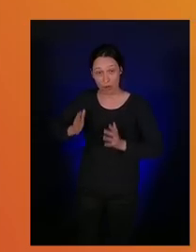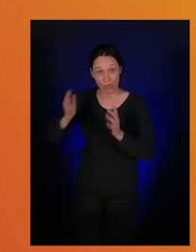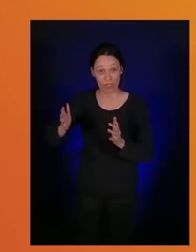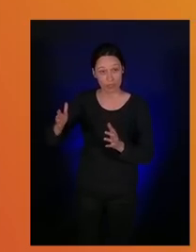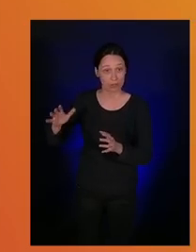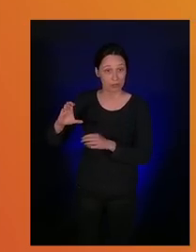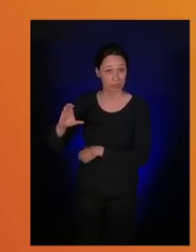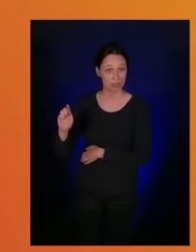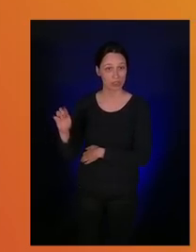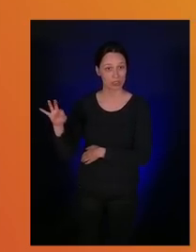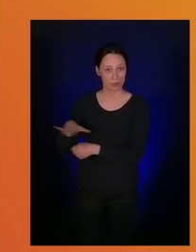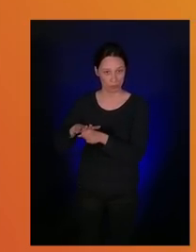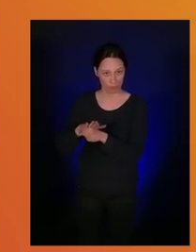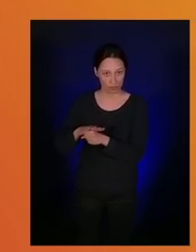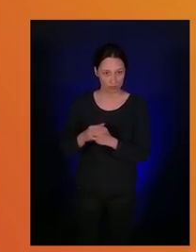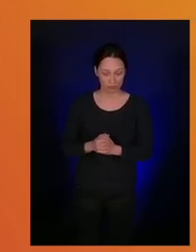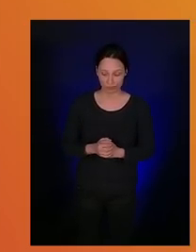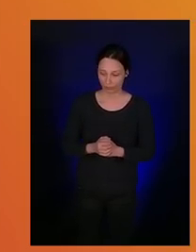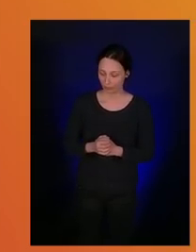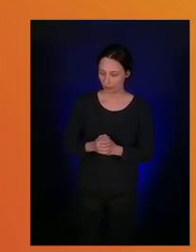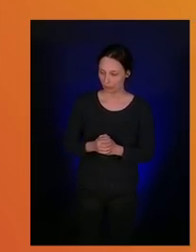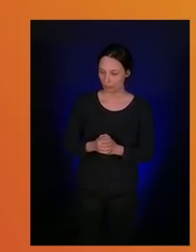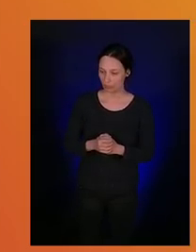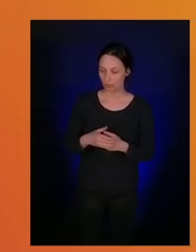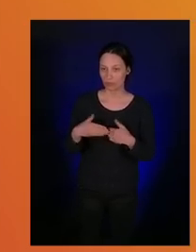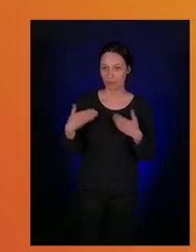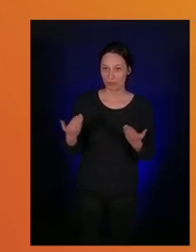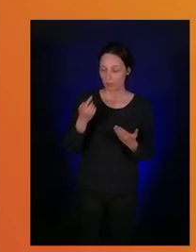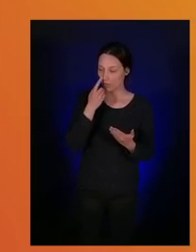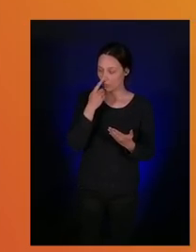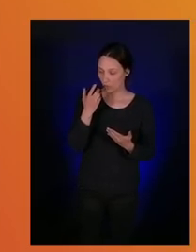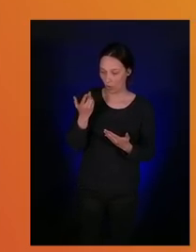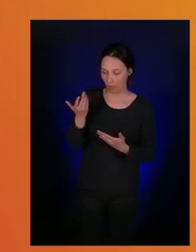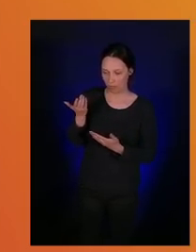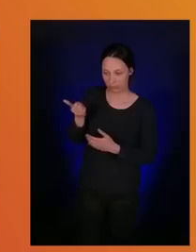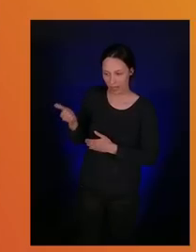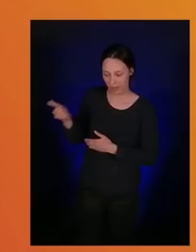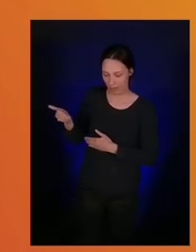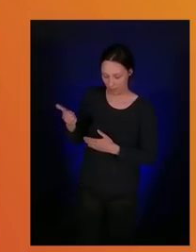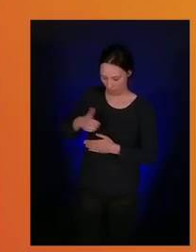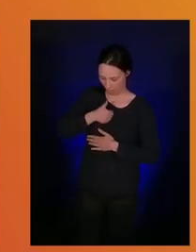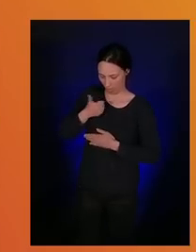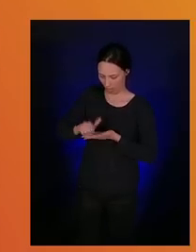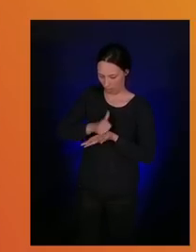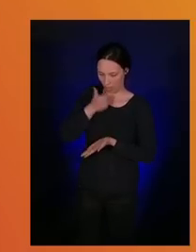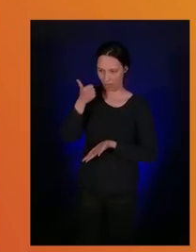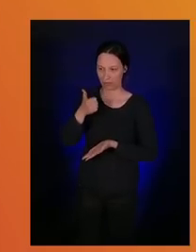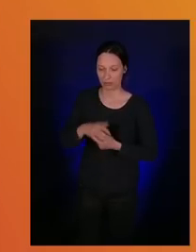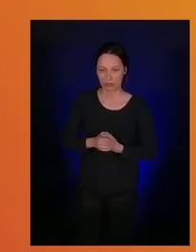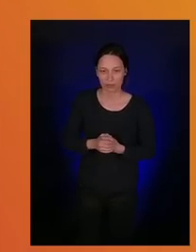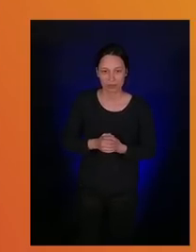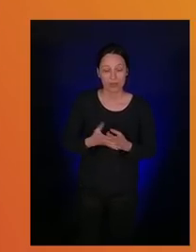Et par son contenu, porte ce risque d'effacement. Pour conclure, les salariés et syndiqués du